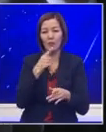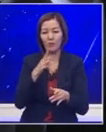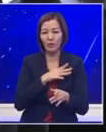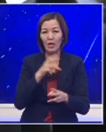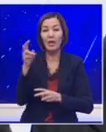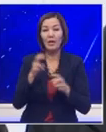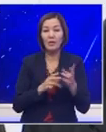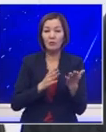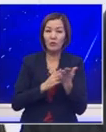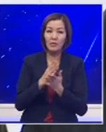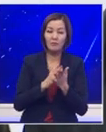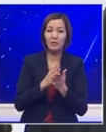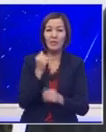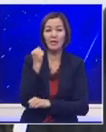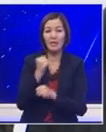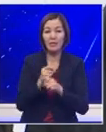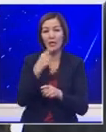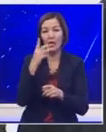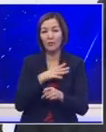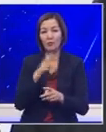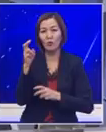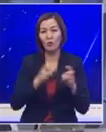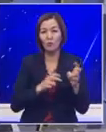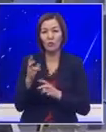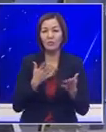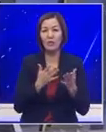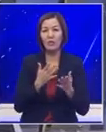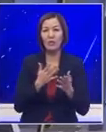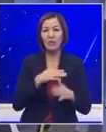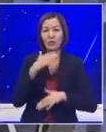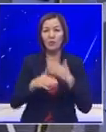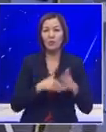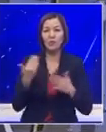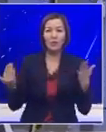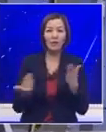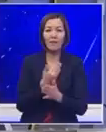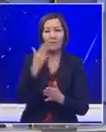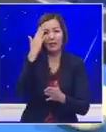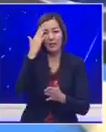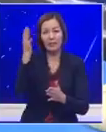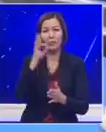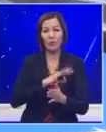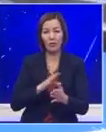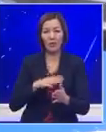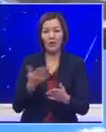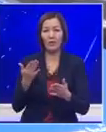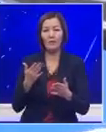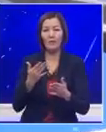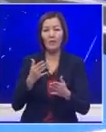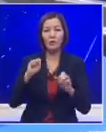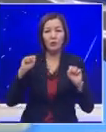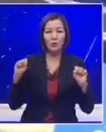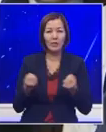серпін беретінін атап өтті. Кәсіпорын қызметкерлерінің айтуынша, мұнда шикізатты өңдеудің инновациялық әдістері қолданылады.